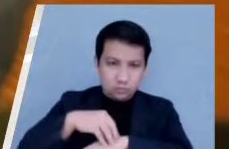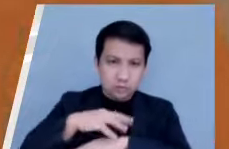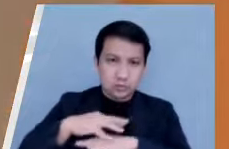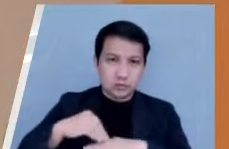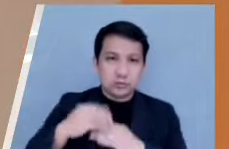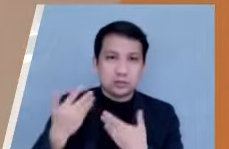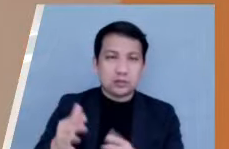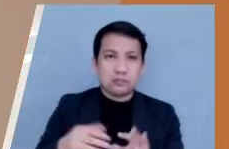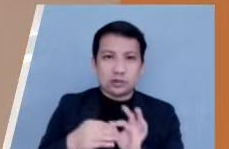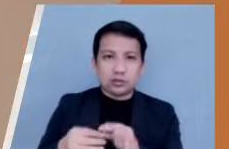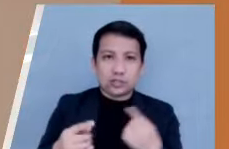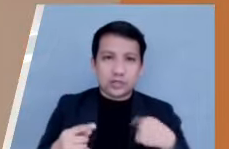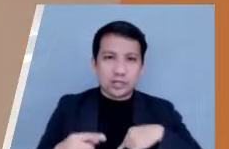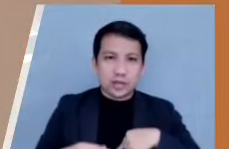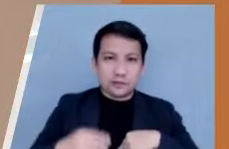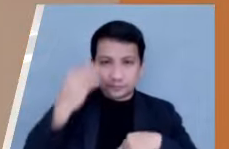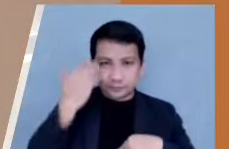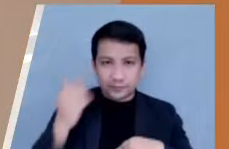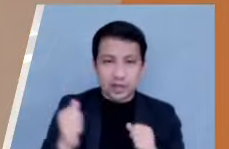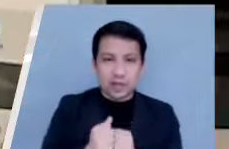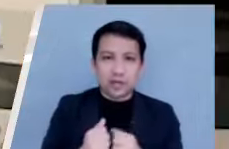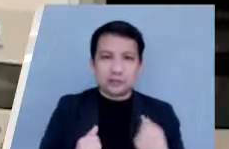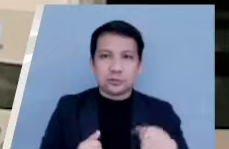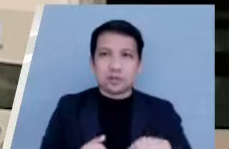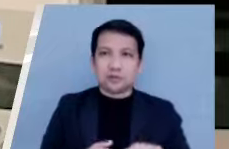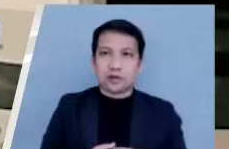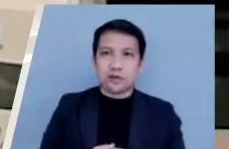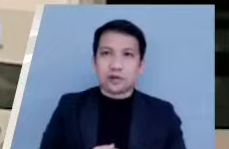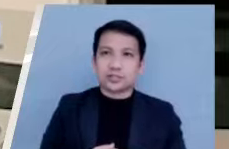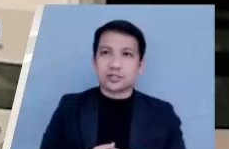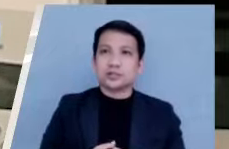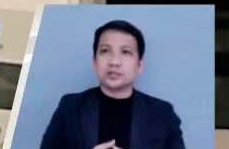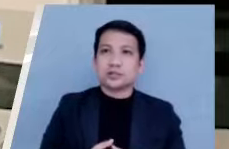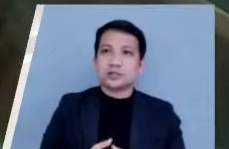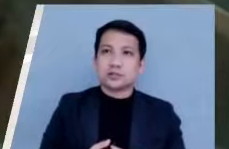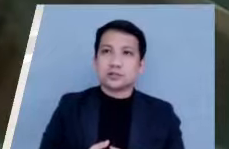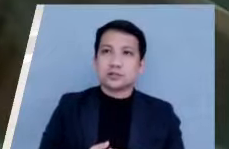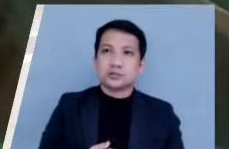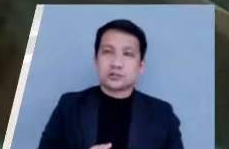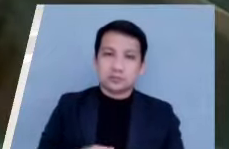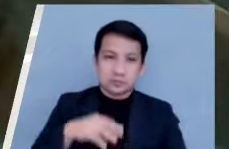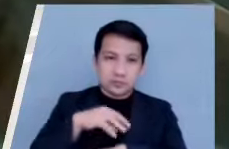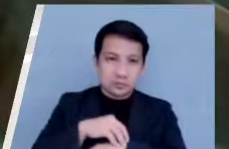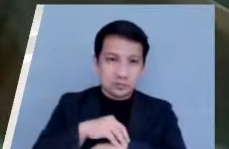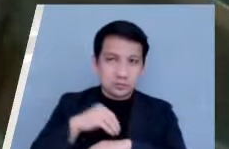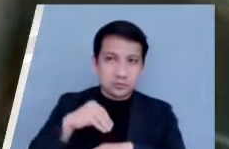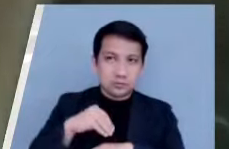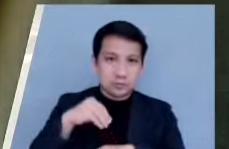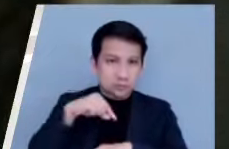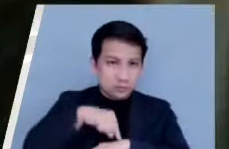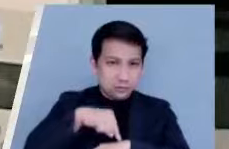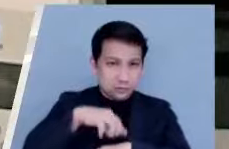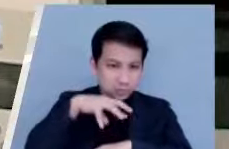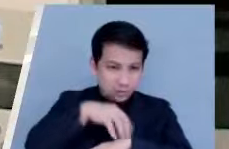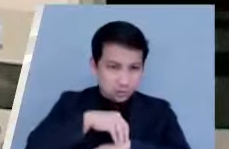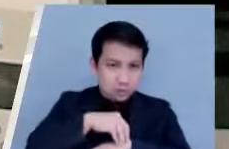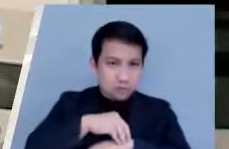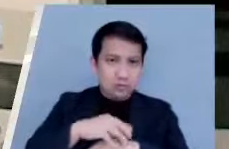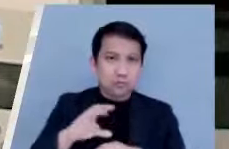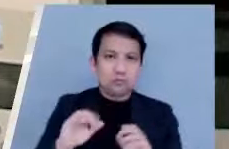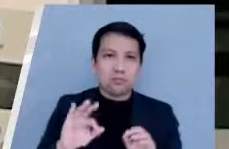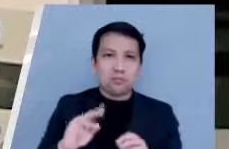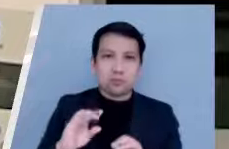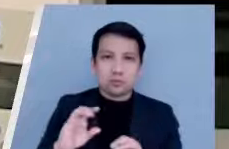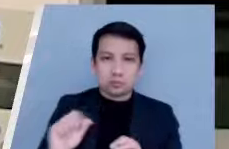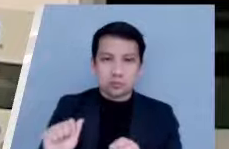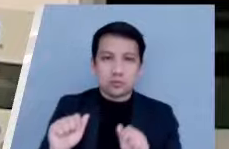foam, ilalagay na natin itong dressing. Ito yung tubing component. Dito siya ilalagay sa gitna ng foam at pwede na